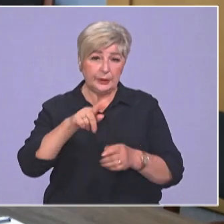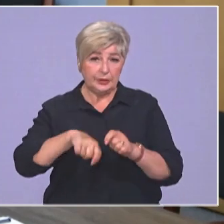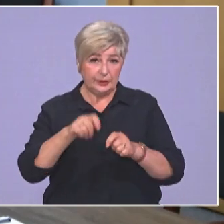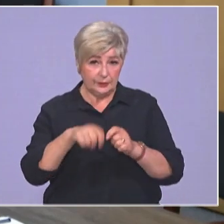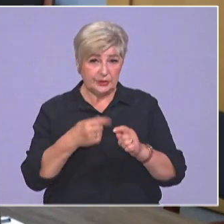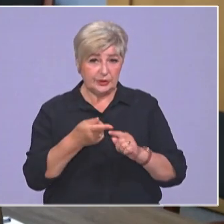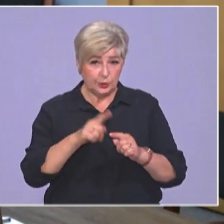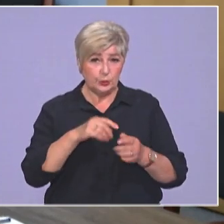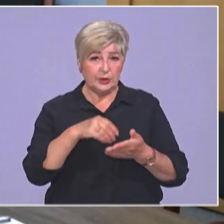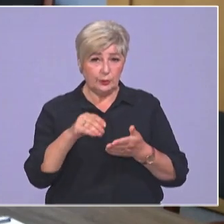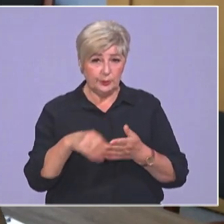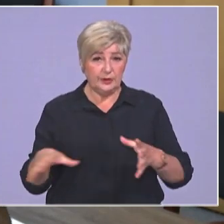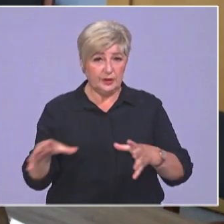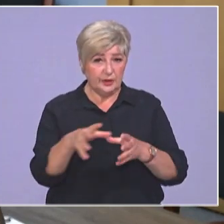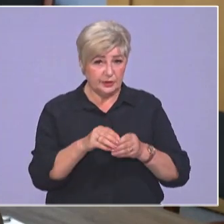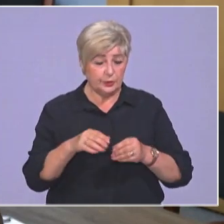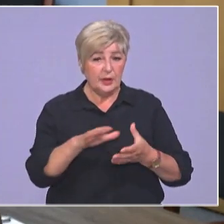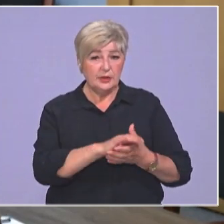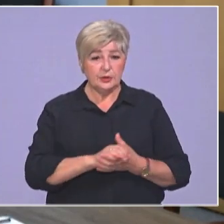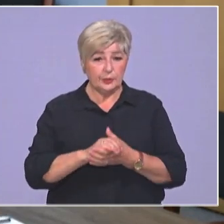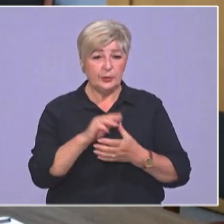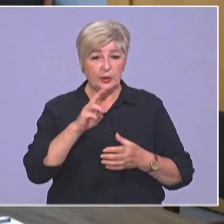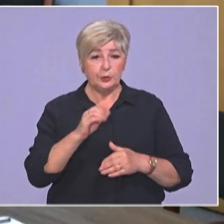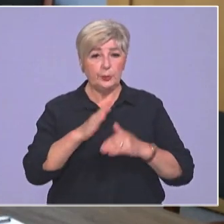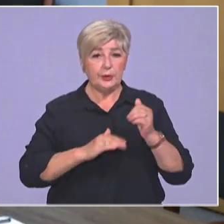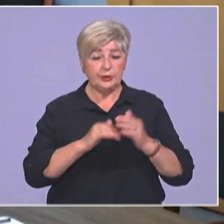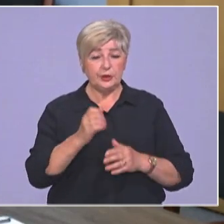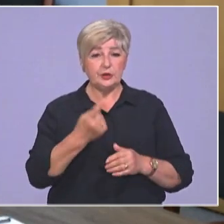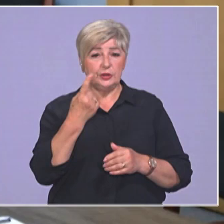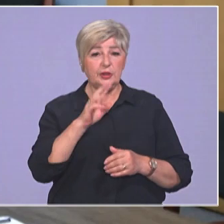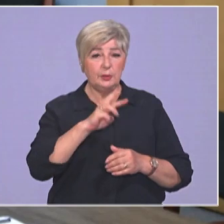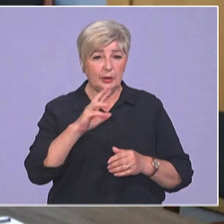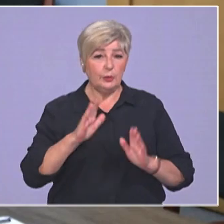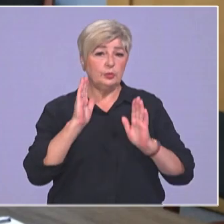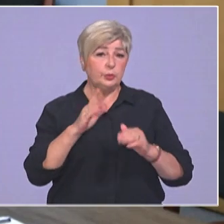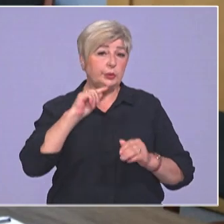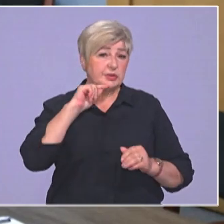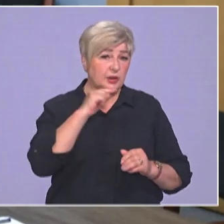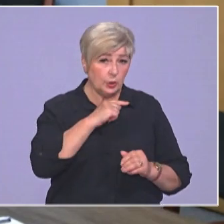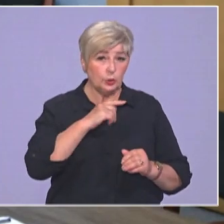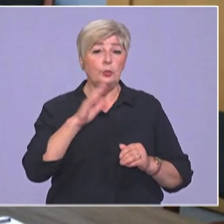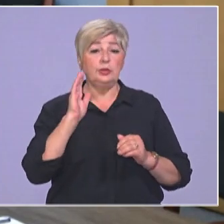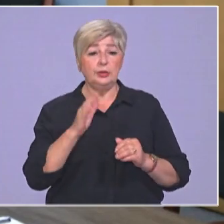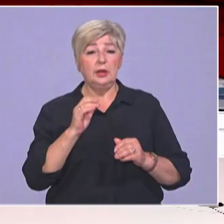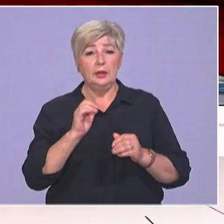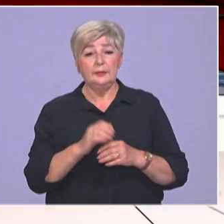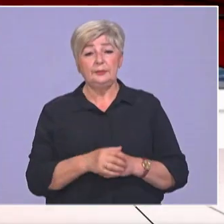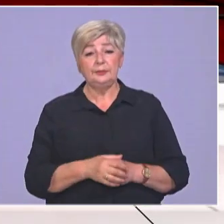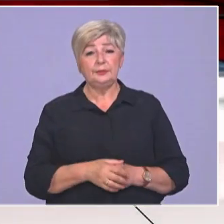разом з громадою, то практично мільйон гривень буде економія, яка теж піде на нужди